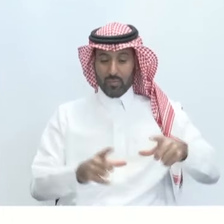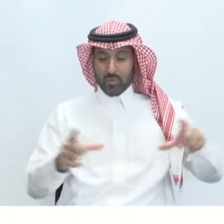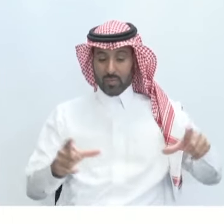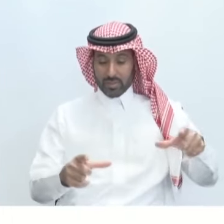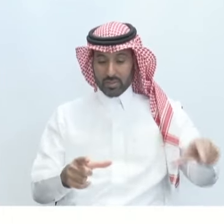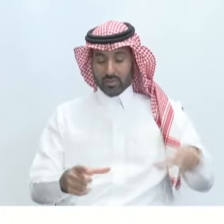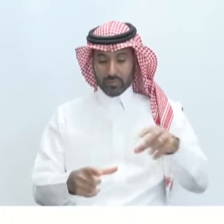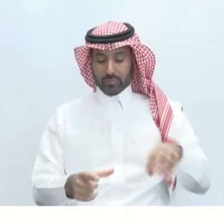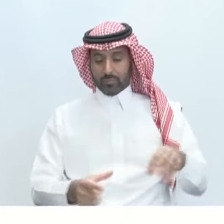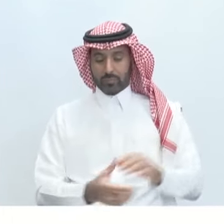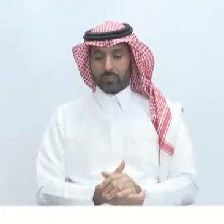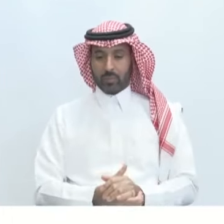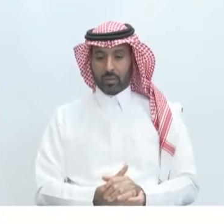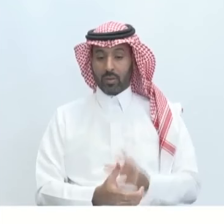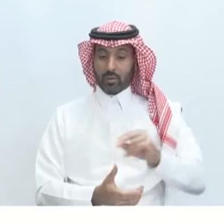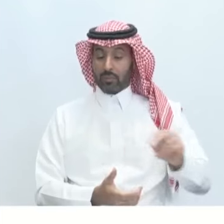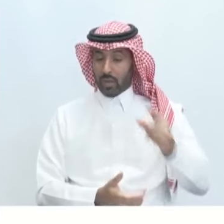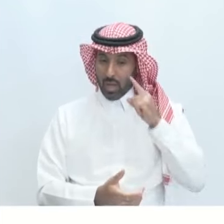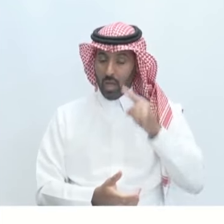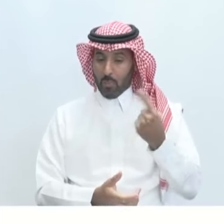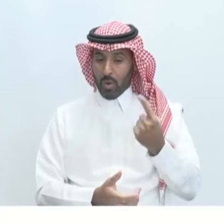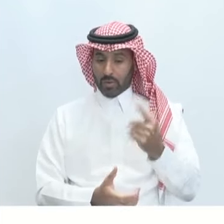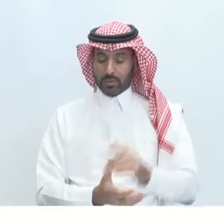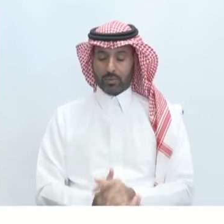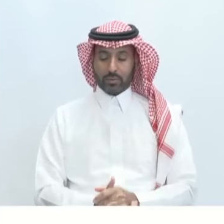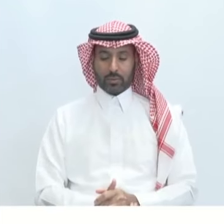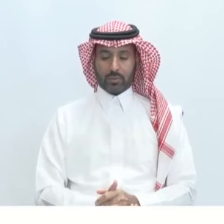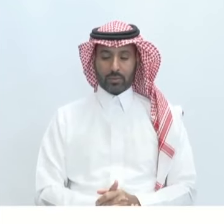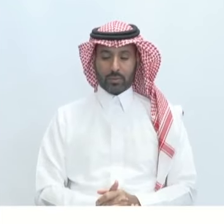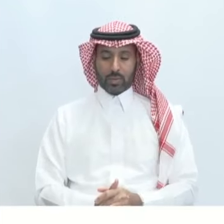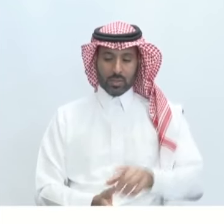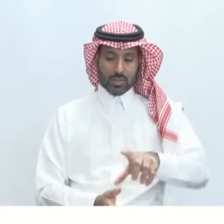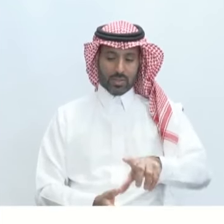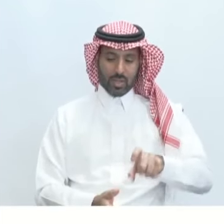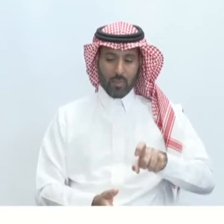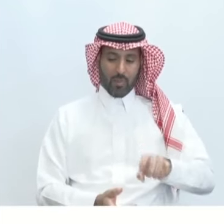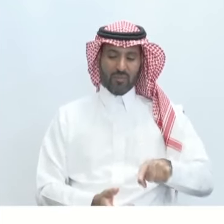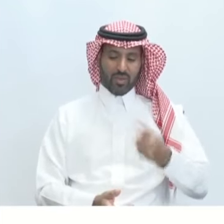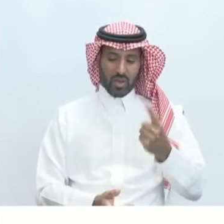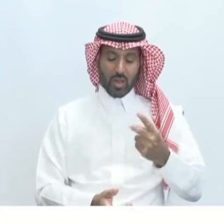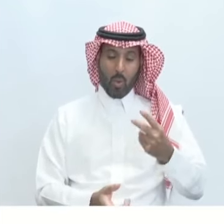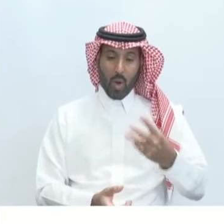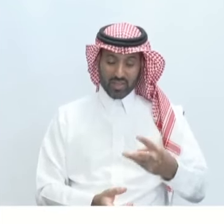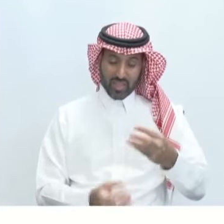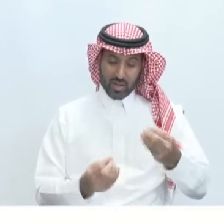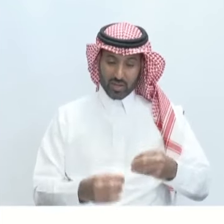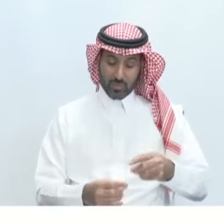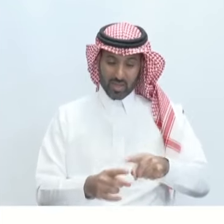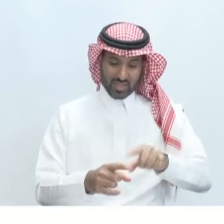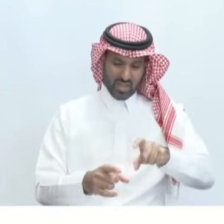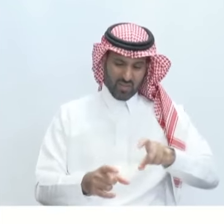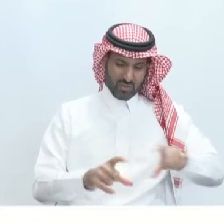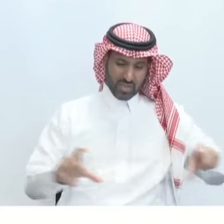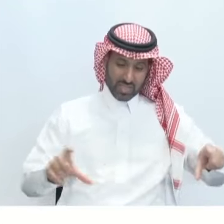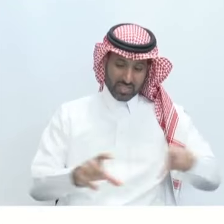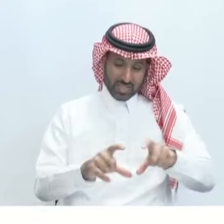المشهد كما يشير رقم واحد اسحب وافلت نقطه او اكثر من حواف المساحه